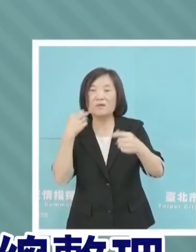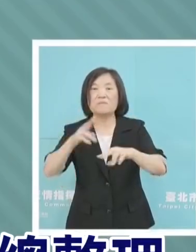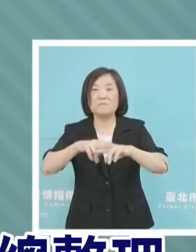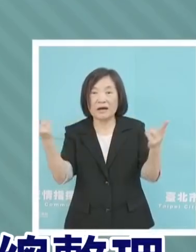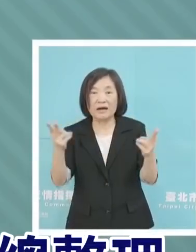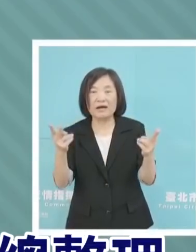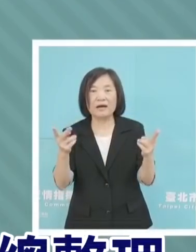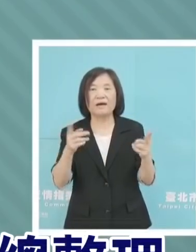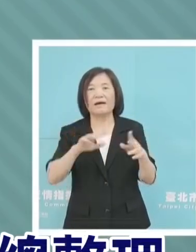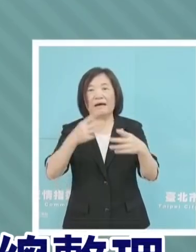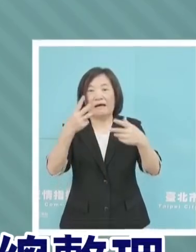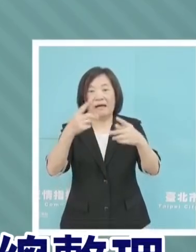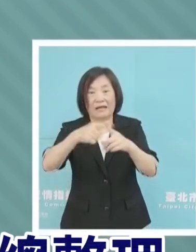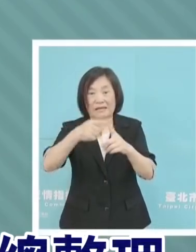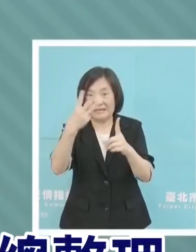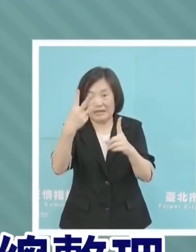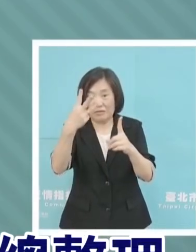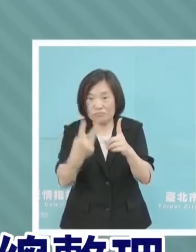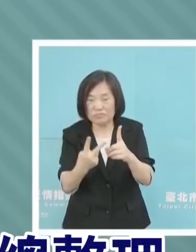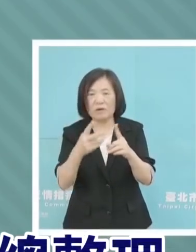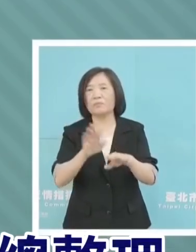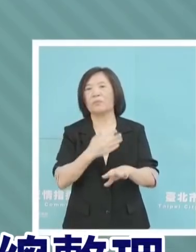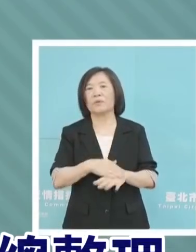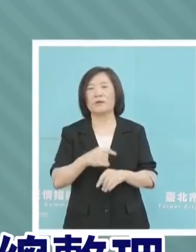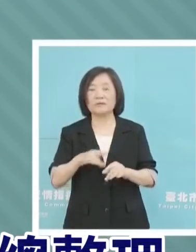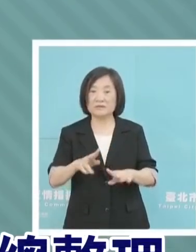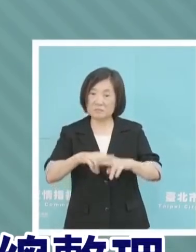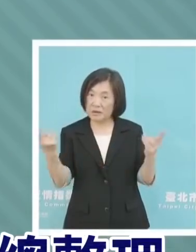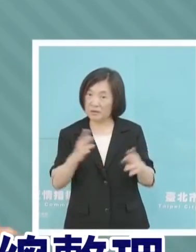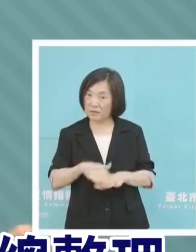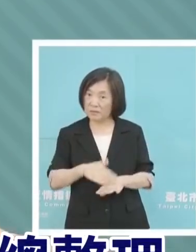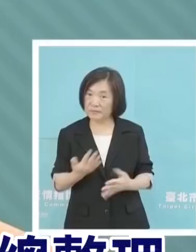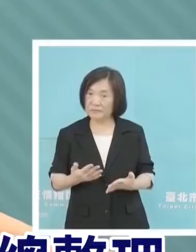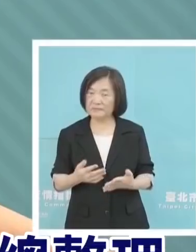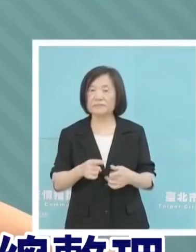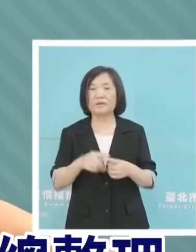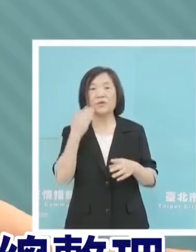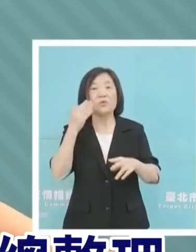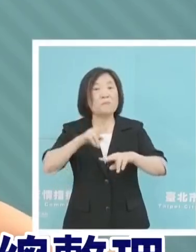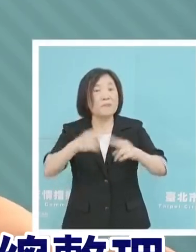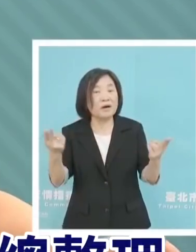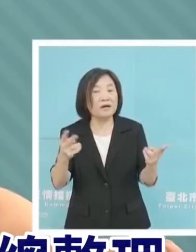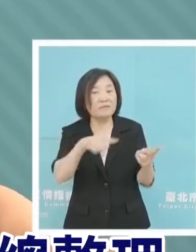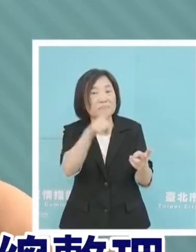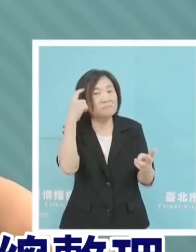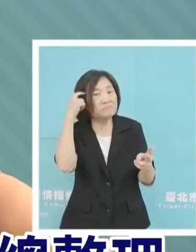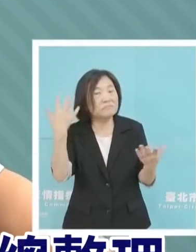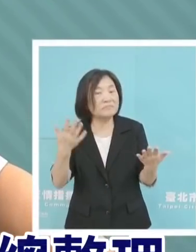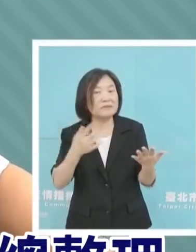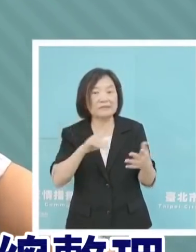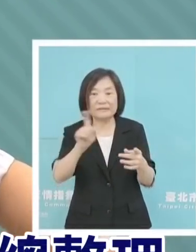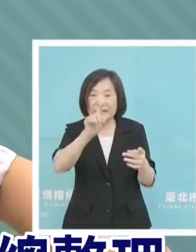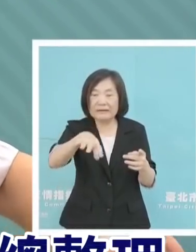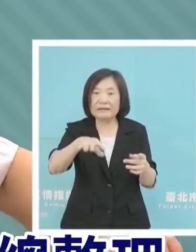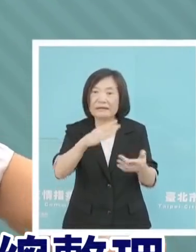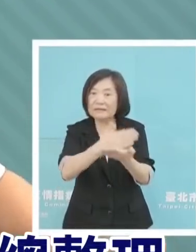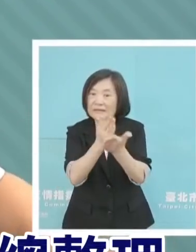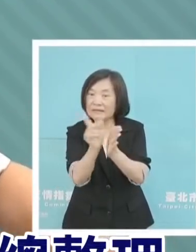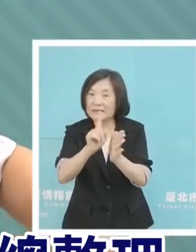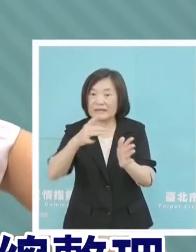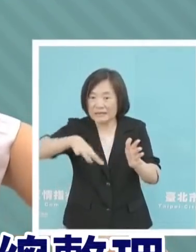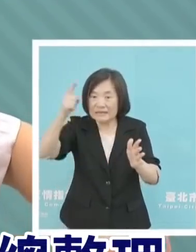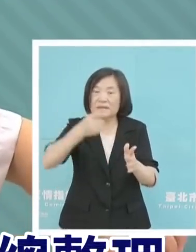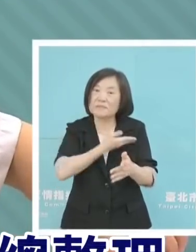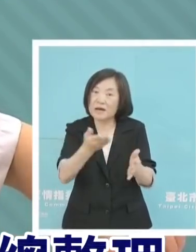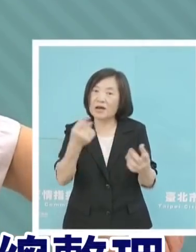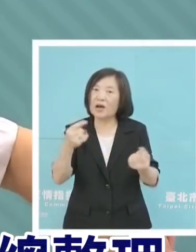3级降到2级。目前认为解封的机会高吗？如果要解封，您认为要从哪个地方、哪个优先